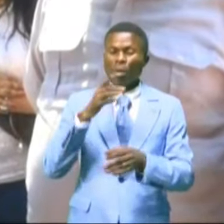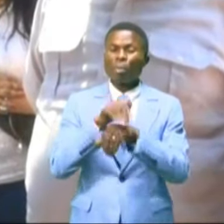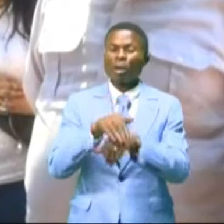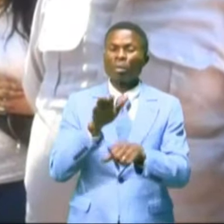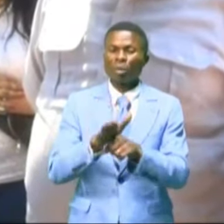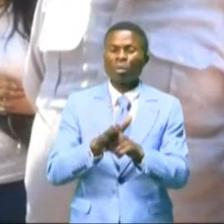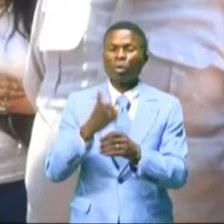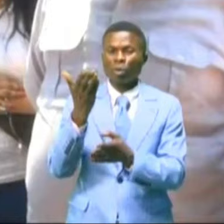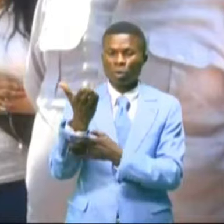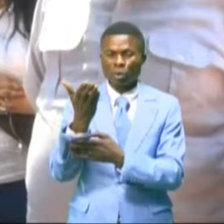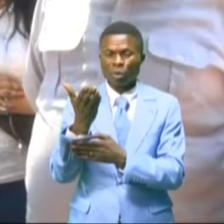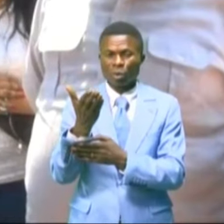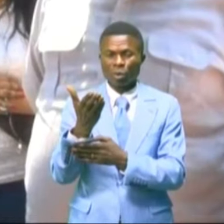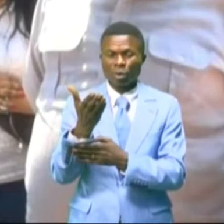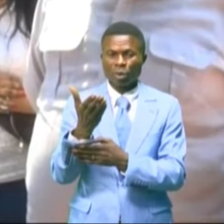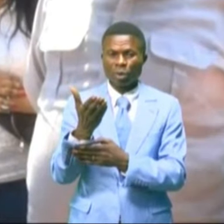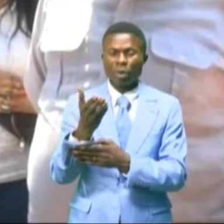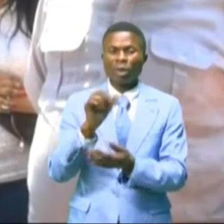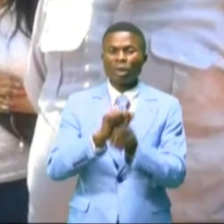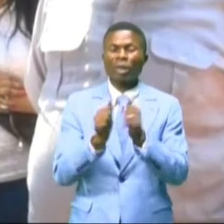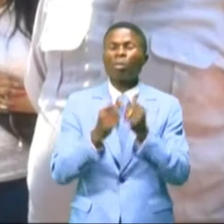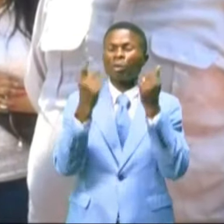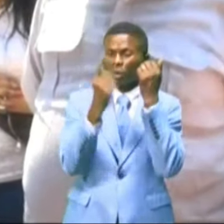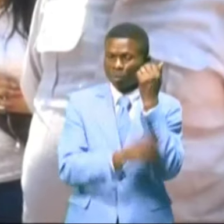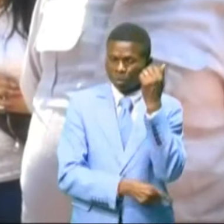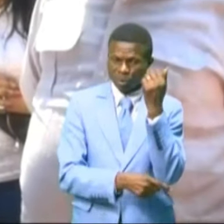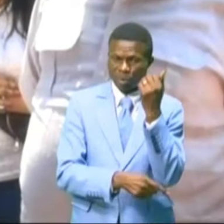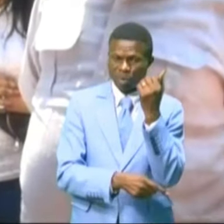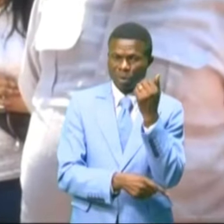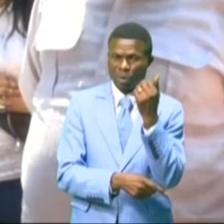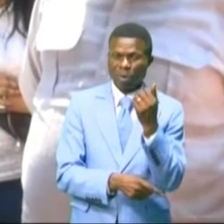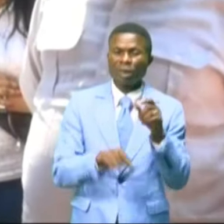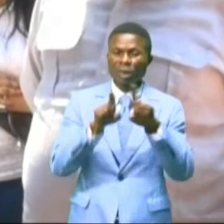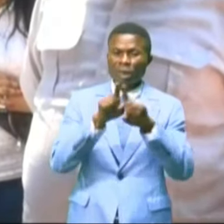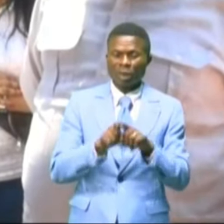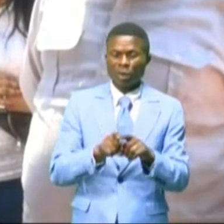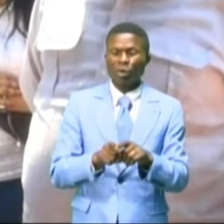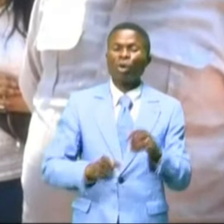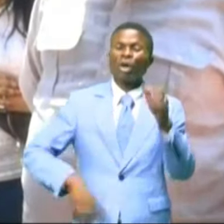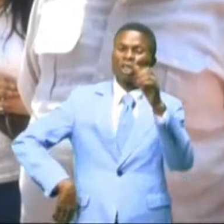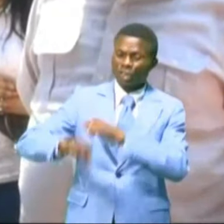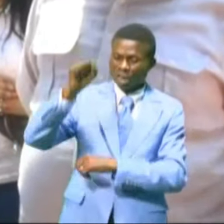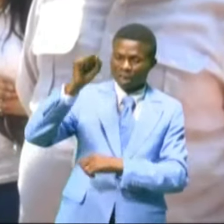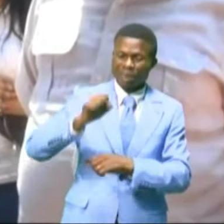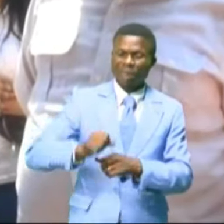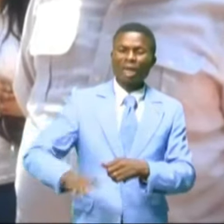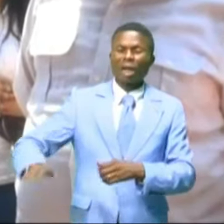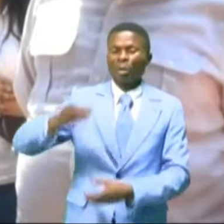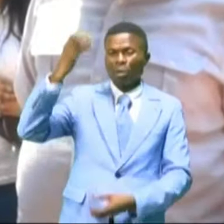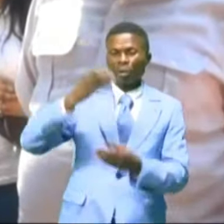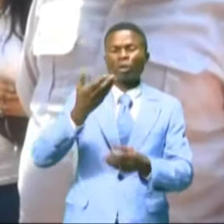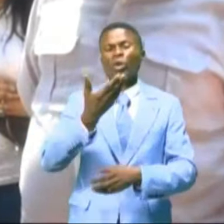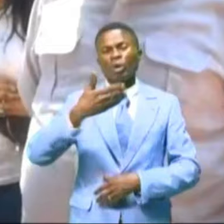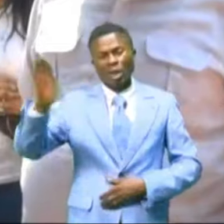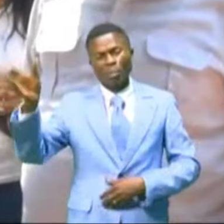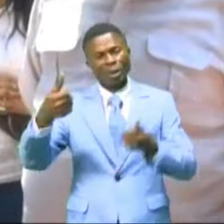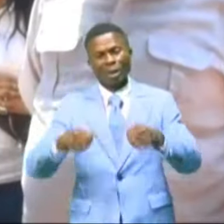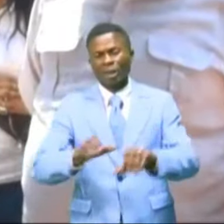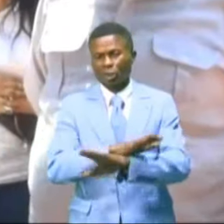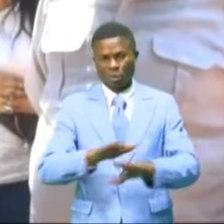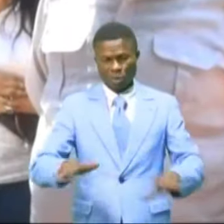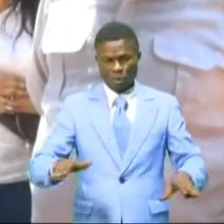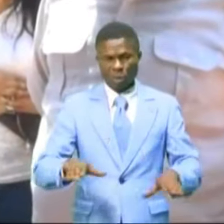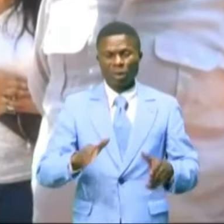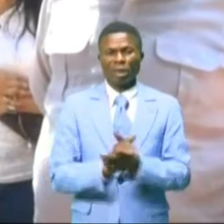demander au Rwanda, notamment les sanctions économiques, de se retirer de notre pays, comme c'est le cas d'ailleurs au niveau de